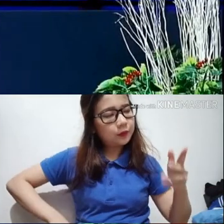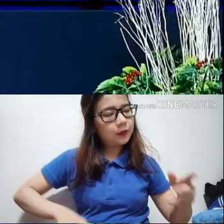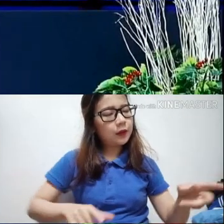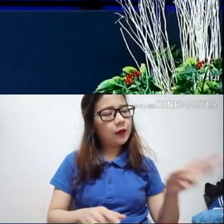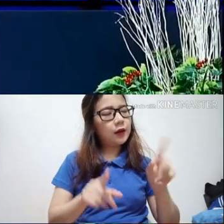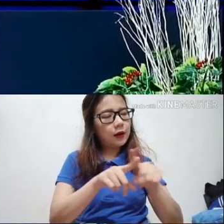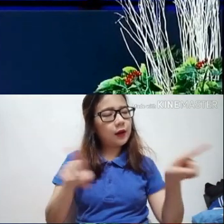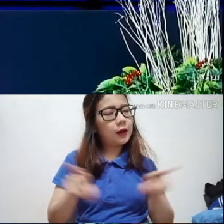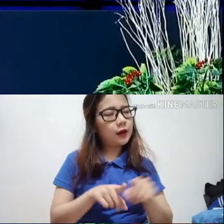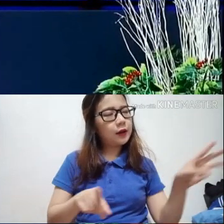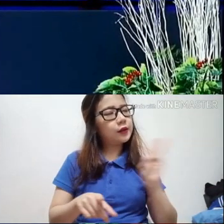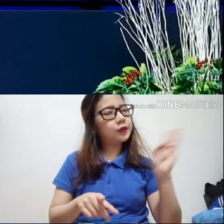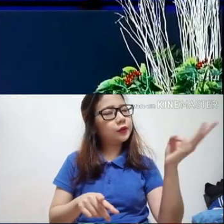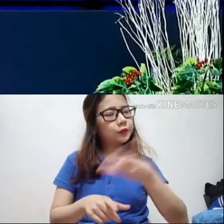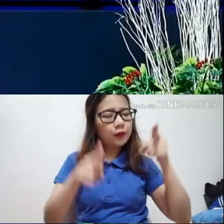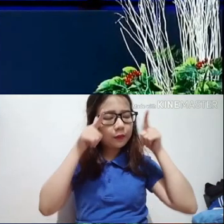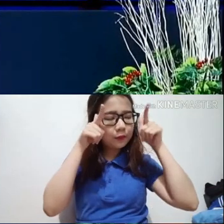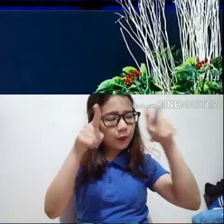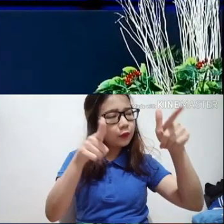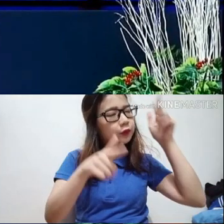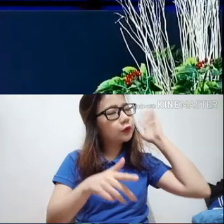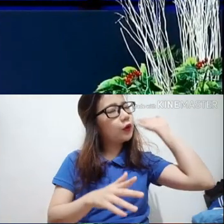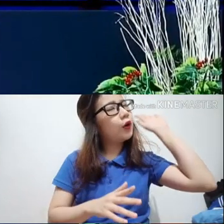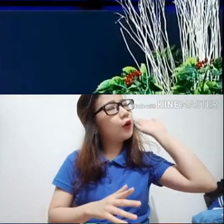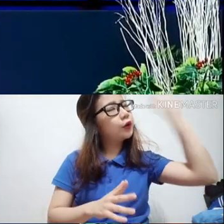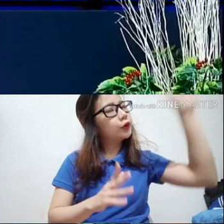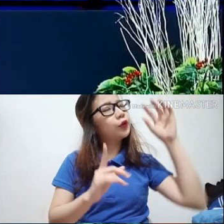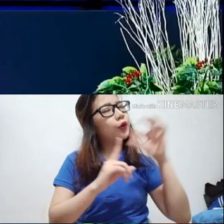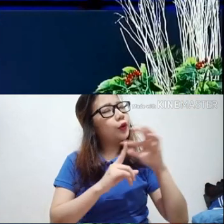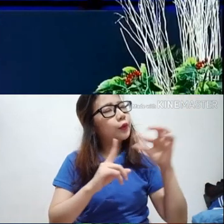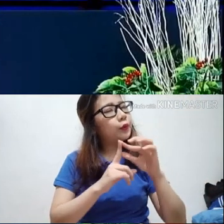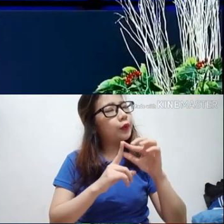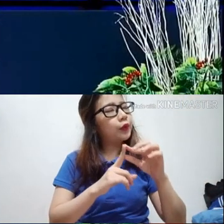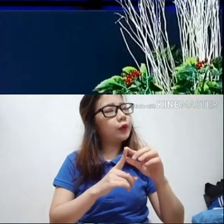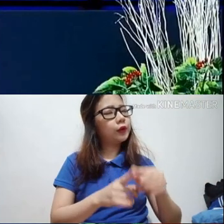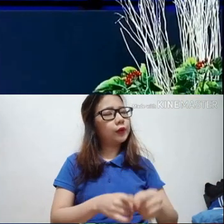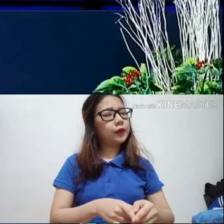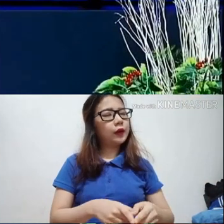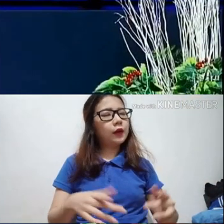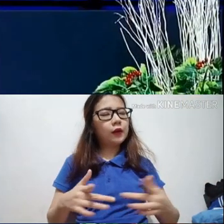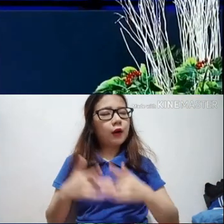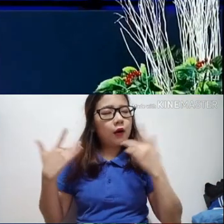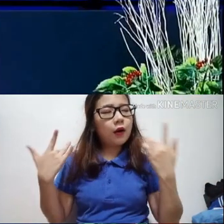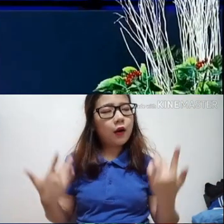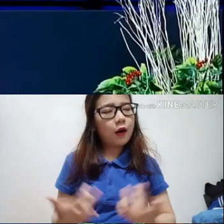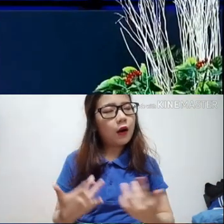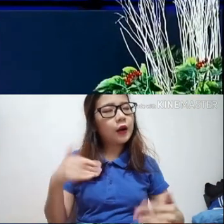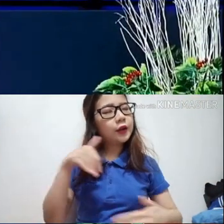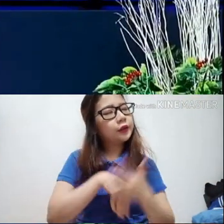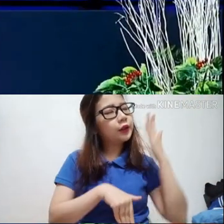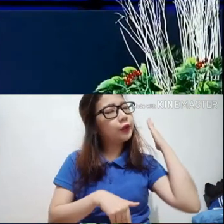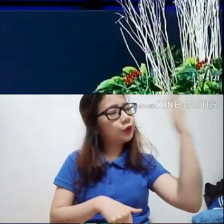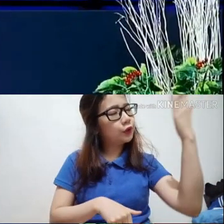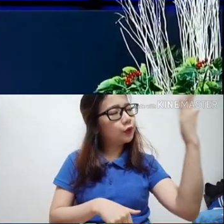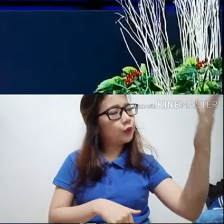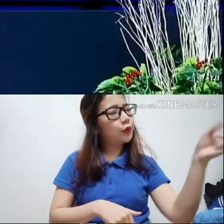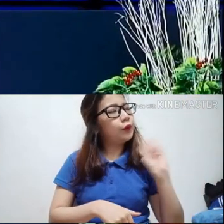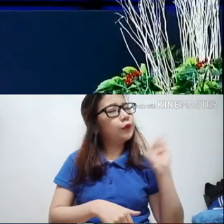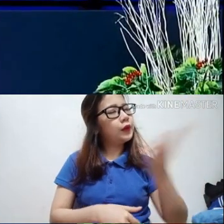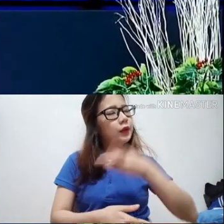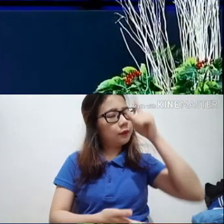pananampalataya, puso't isipan sa inyo, alam po namin, Panginoon, na kami ikatatagpuin niyo sa mga panahong ito. Salamat po, Diyos. Ito pong